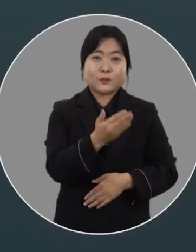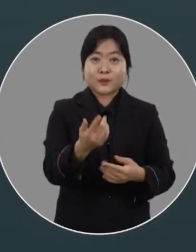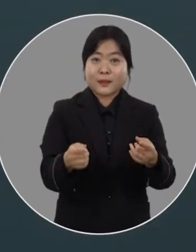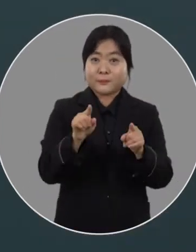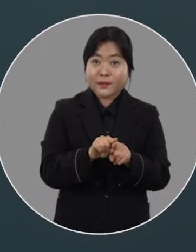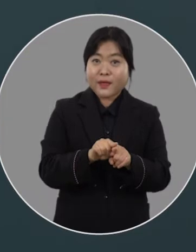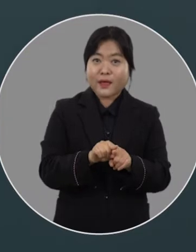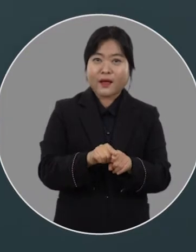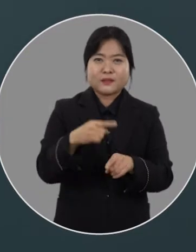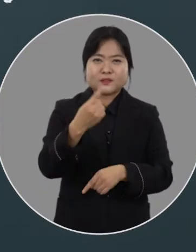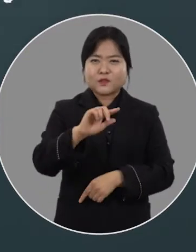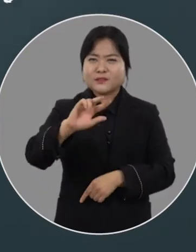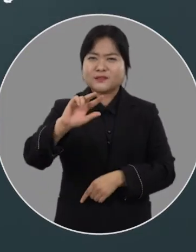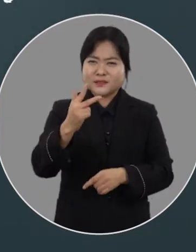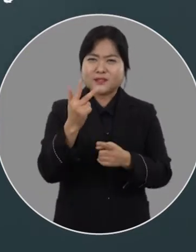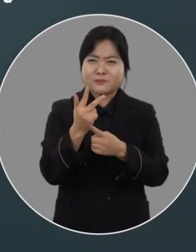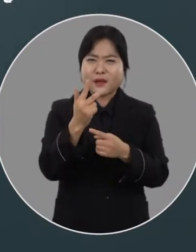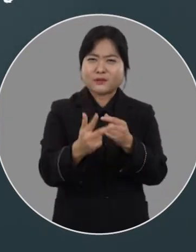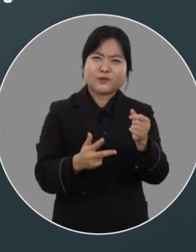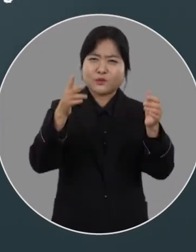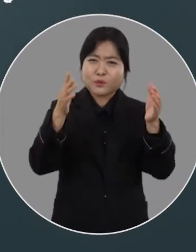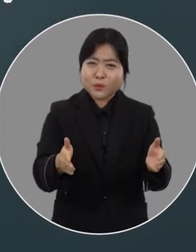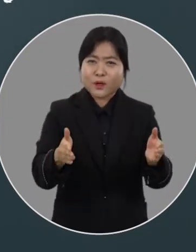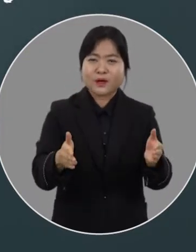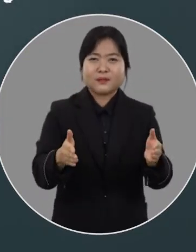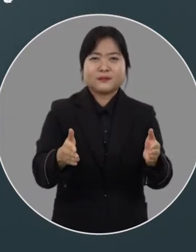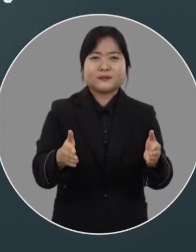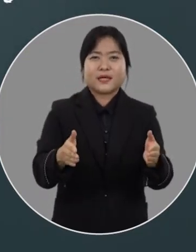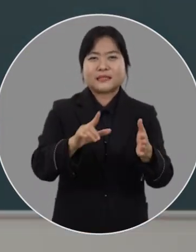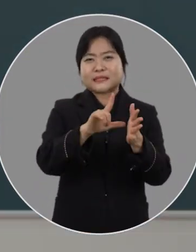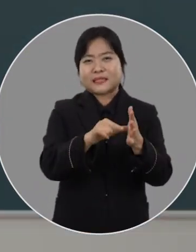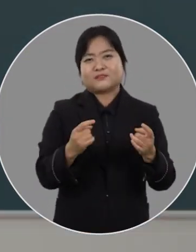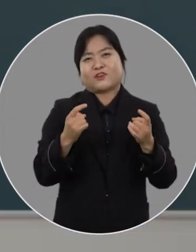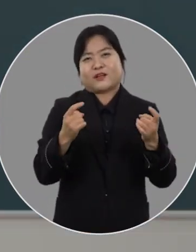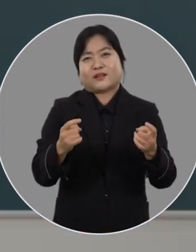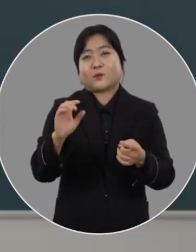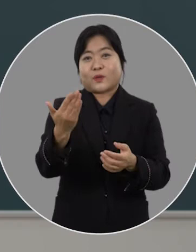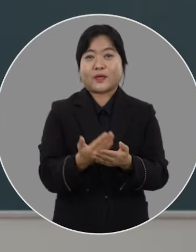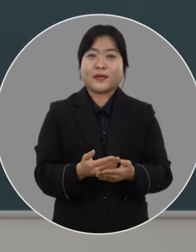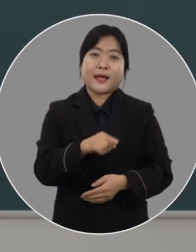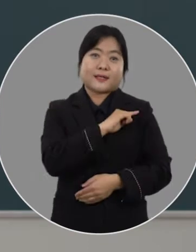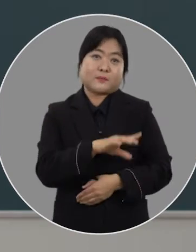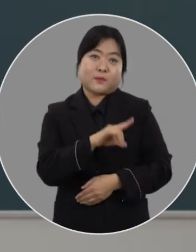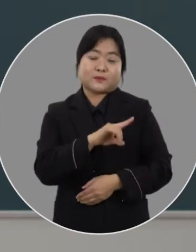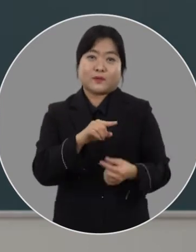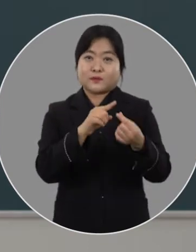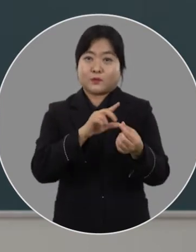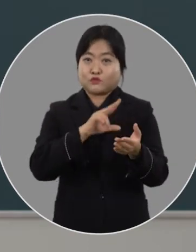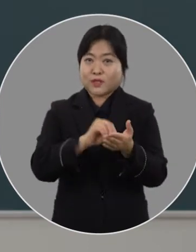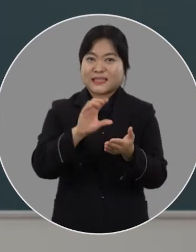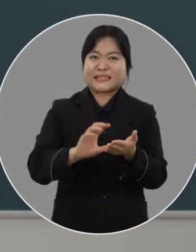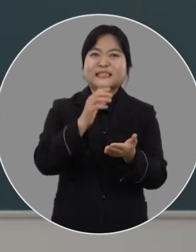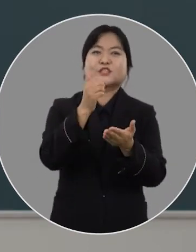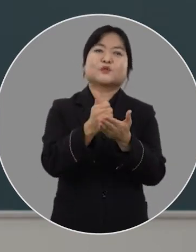함께 무려 1700년에 걸친 오랜 시간을 여행하게 될 텐데요. 가장 먼저 첫 번째 주제는